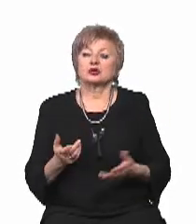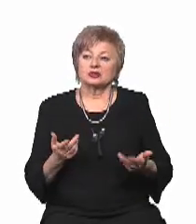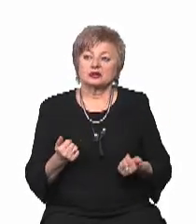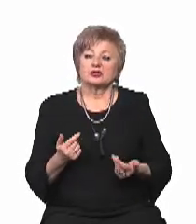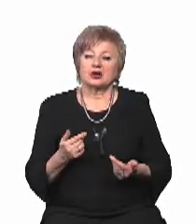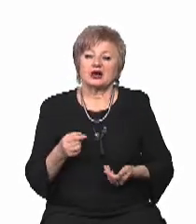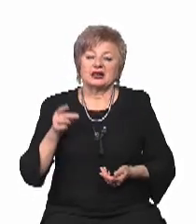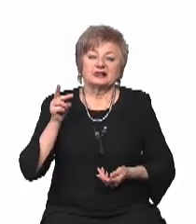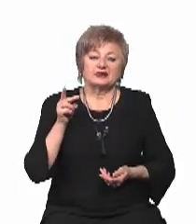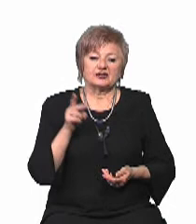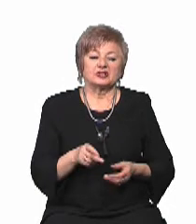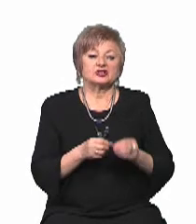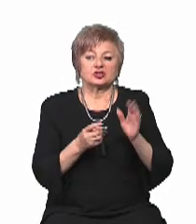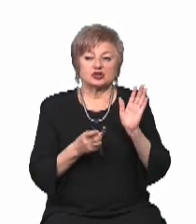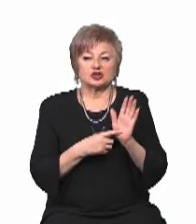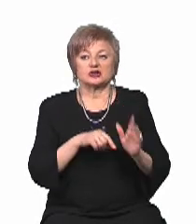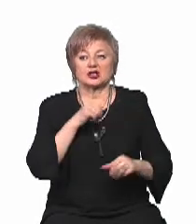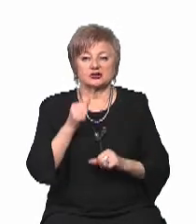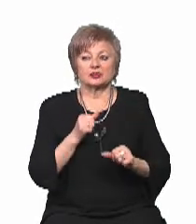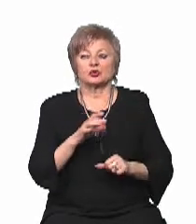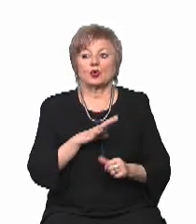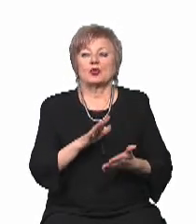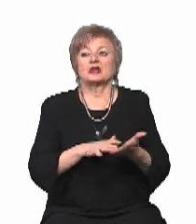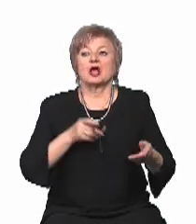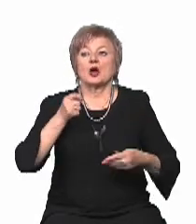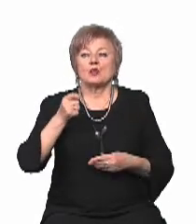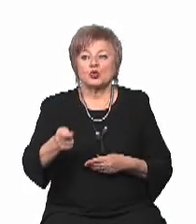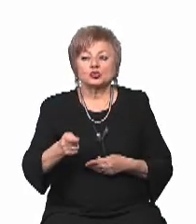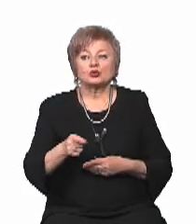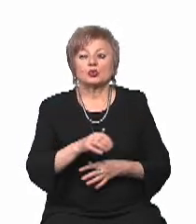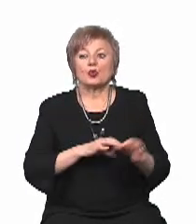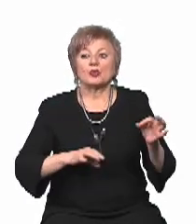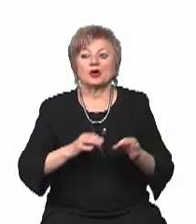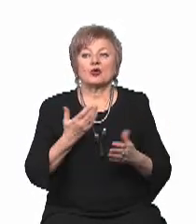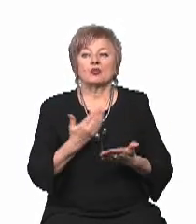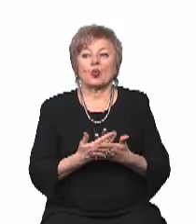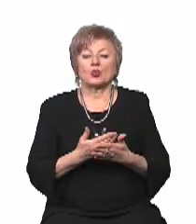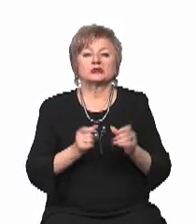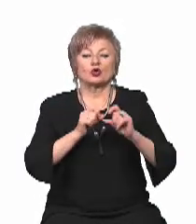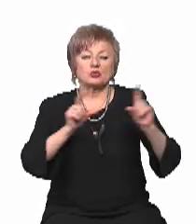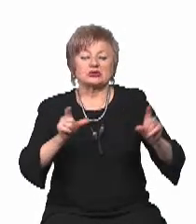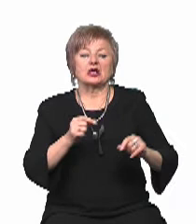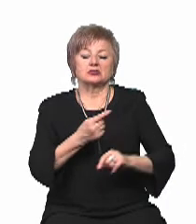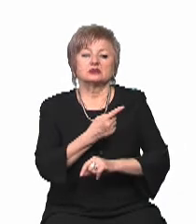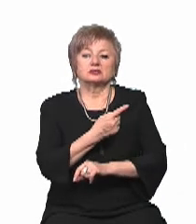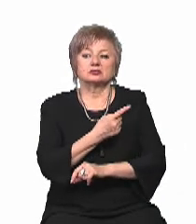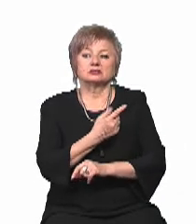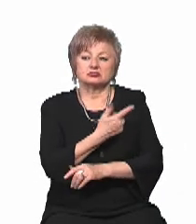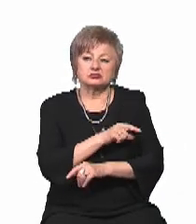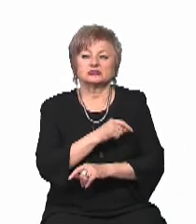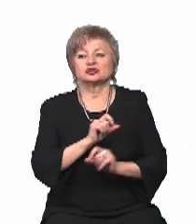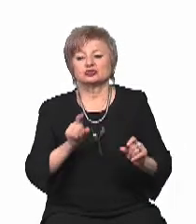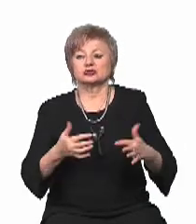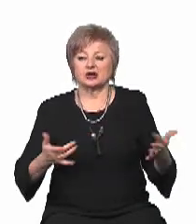В 2016 році було подано багато проєктів від комунальних закладів. І перший рік ми пропускали